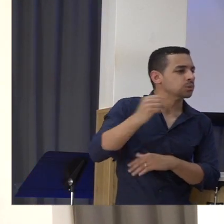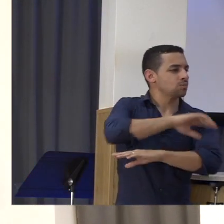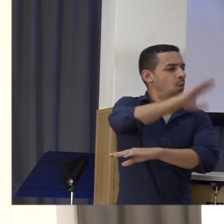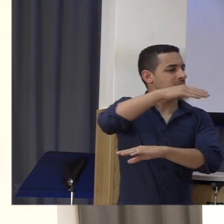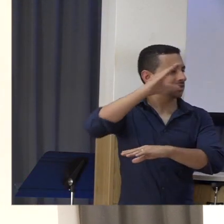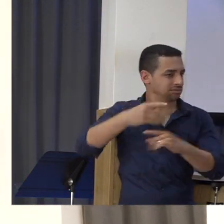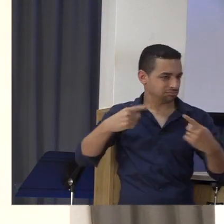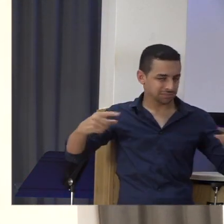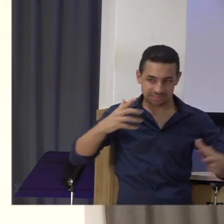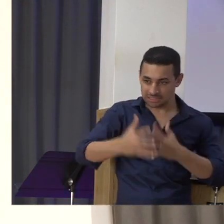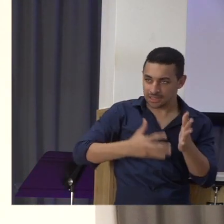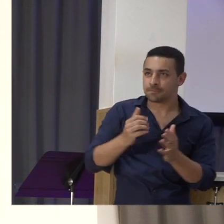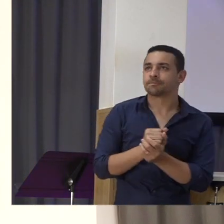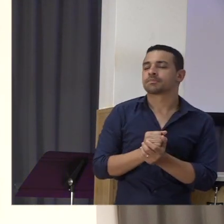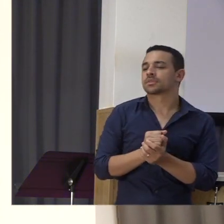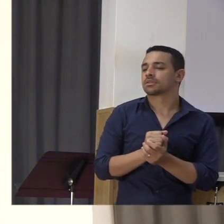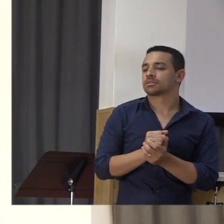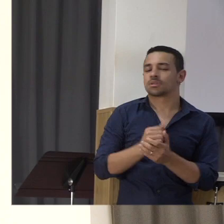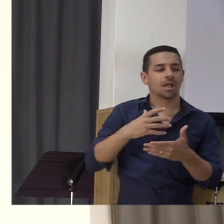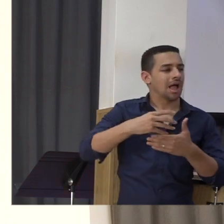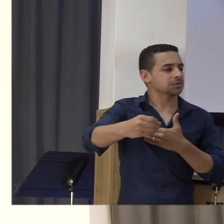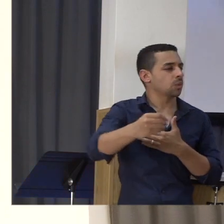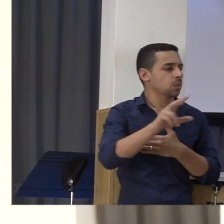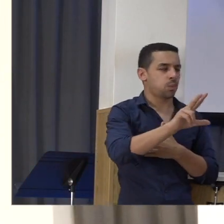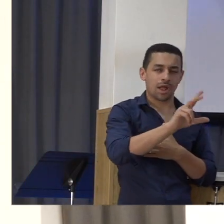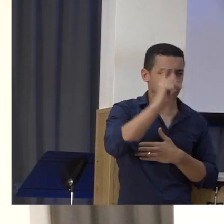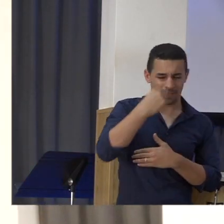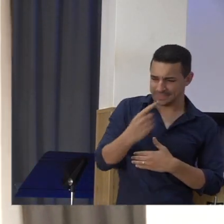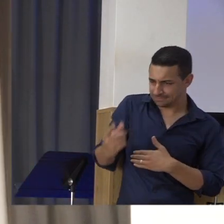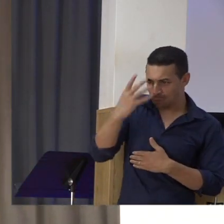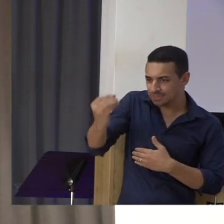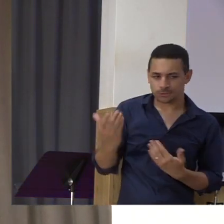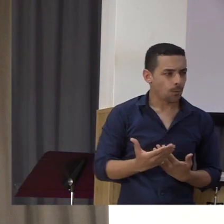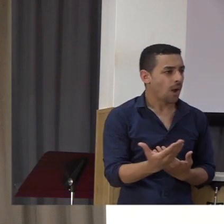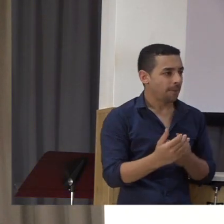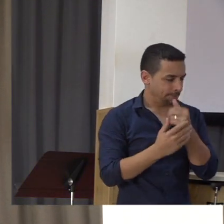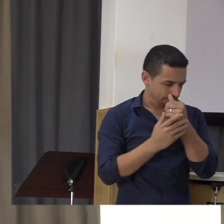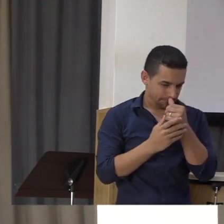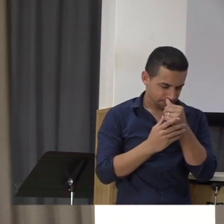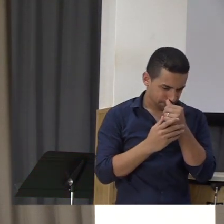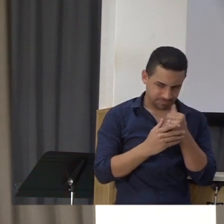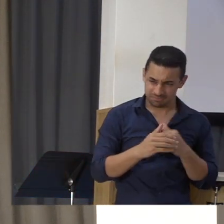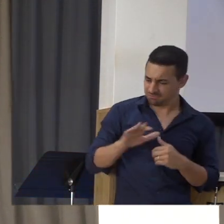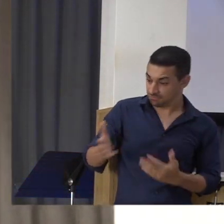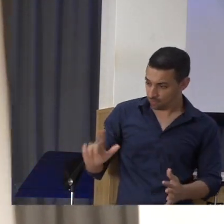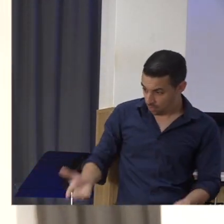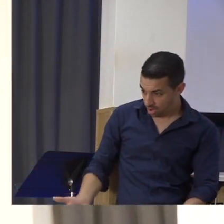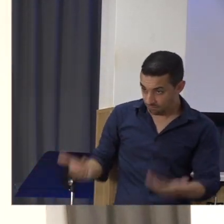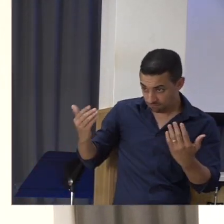3, Exode jusqu'au chapitre 10. Qu'est-ce que Dieu dit à Moïse? Dieu dit à Moïse,